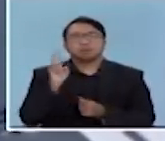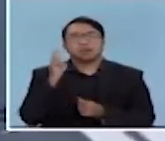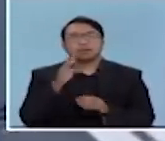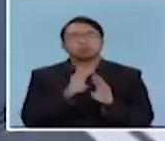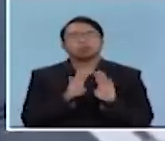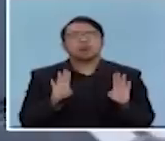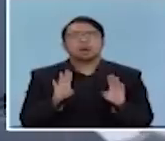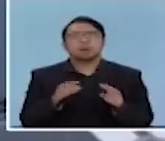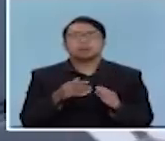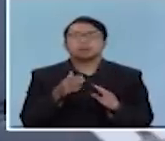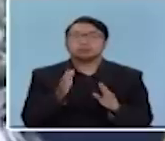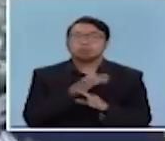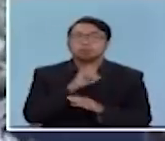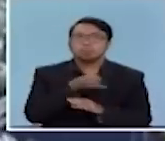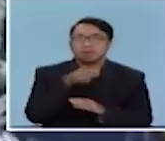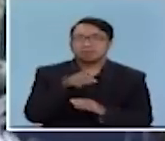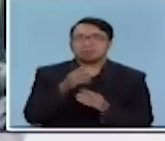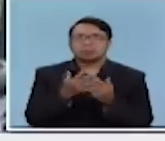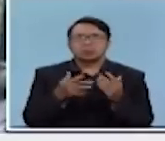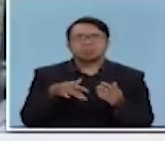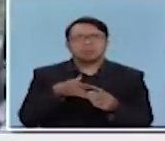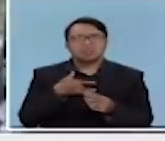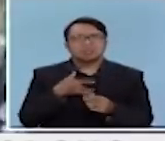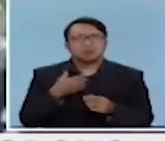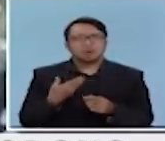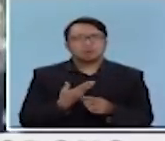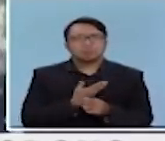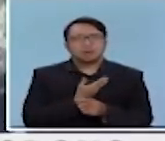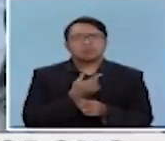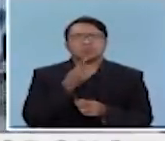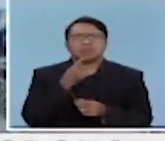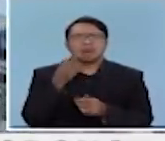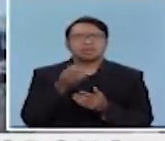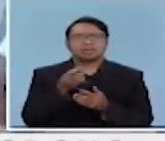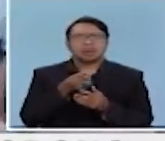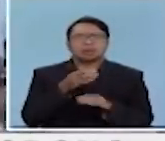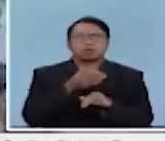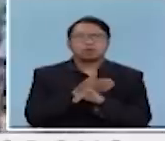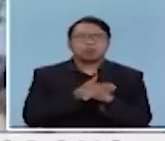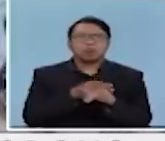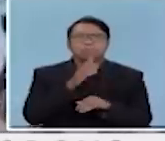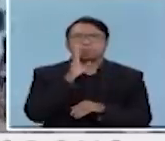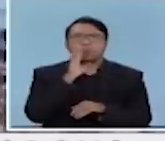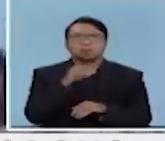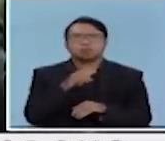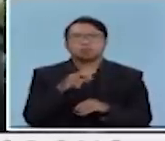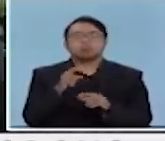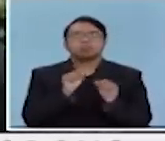Sebelumnya Jumat lalu, warga yang menjadi korban penipuan investasi bodong berkedok arisan kurban menyerbu rumah terduga pelaku.